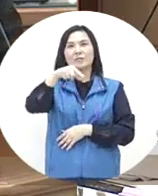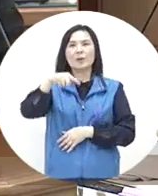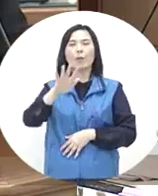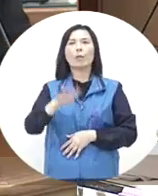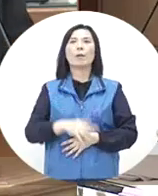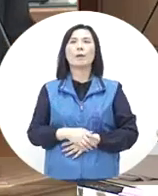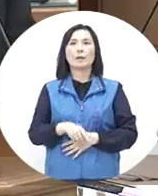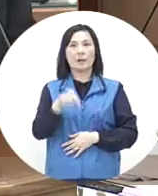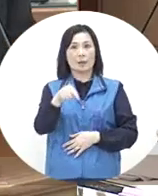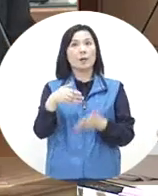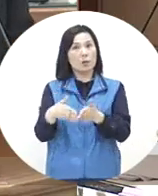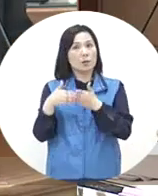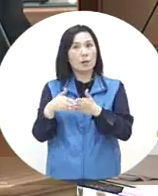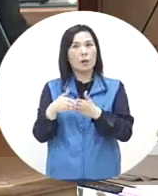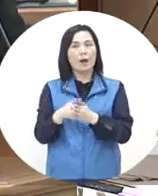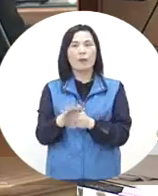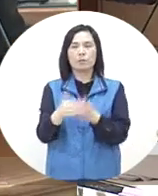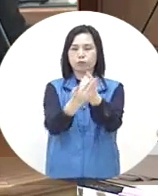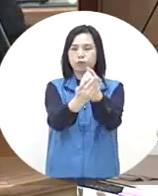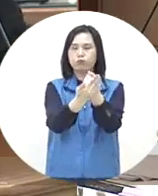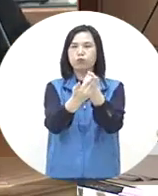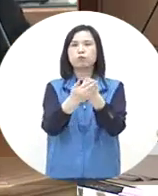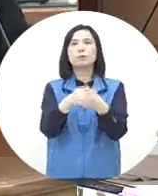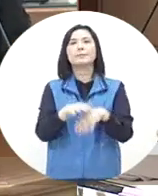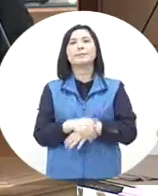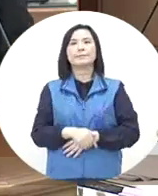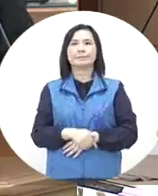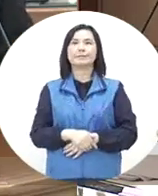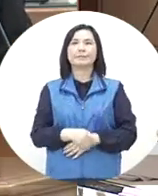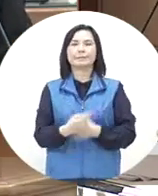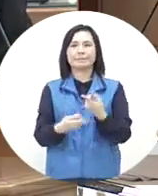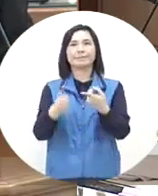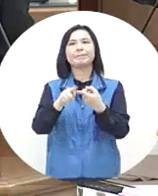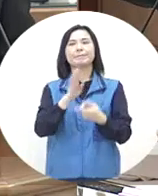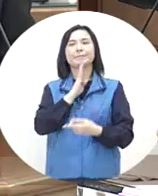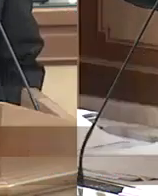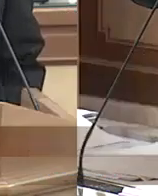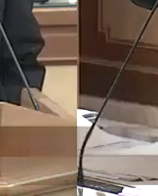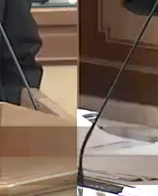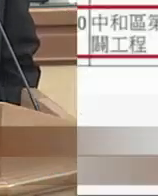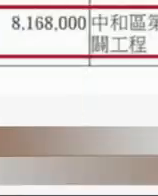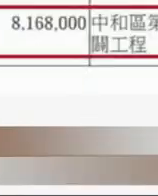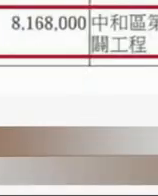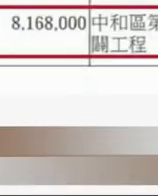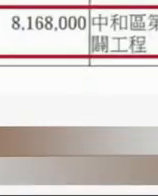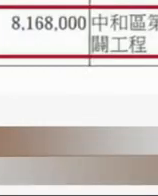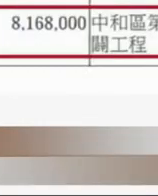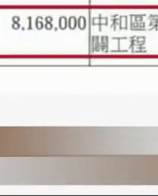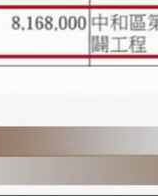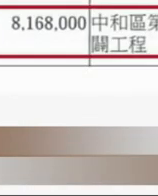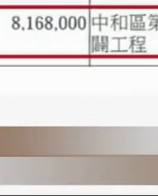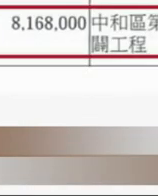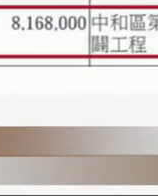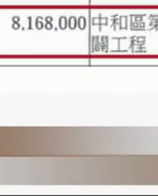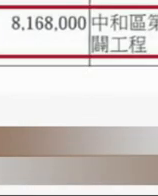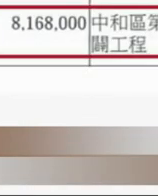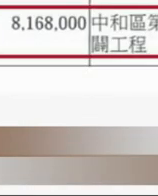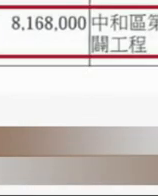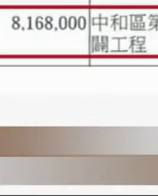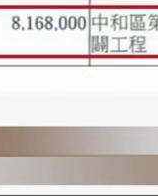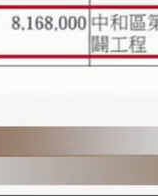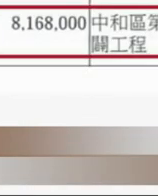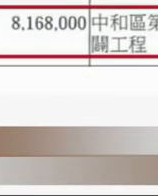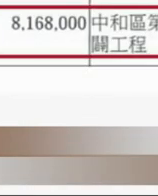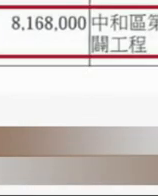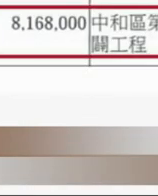要，啊，一定爱台够好，安尼好不？哦， 应该。 好，下一页。再来就是有关于南市区哈，内南生